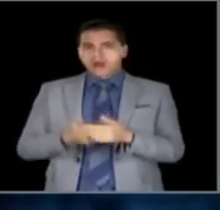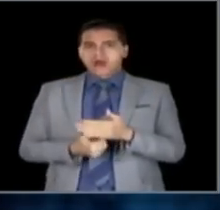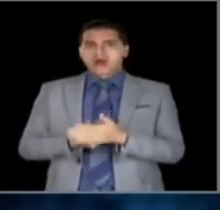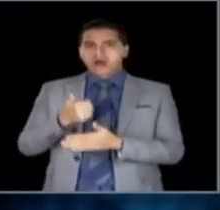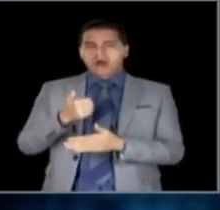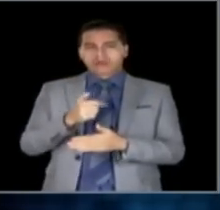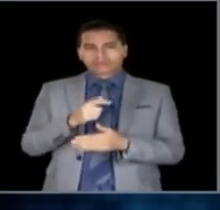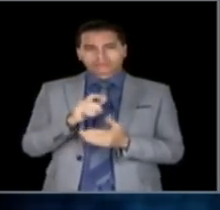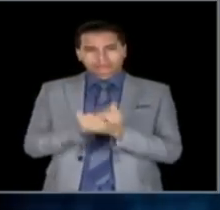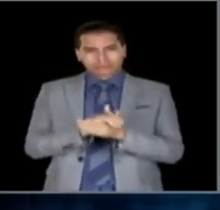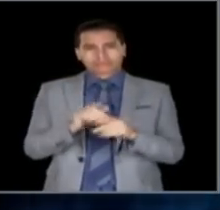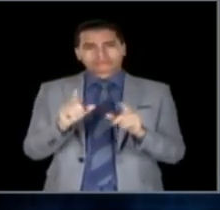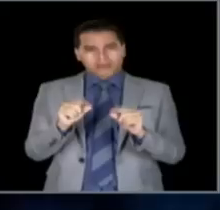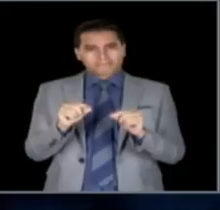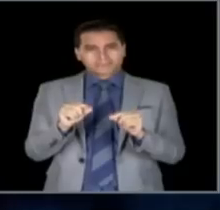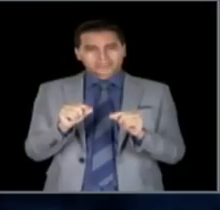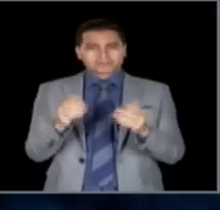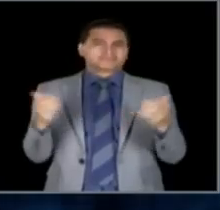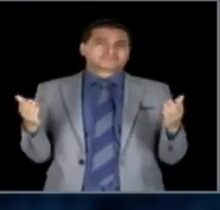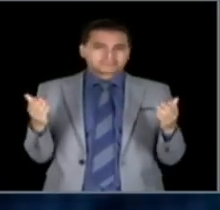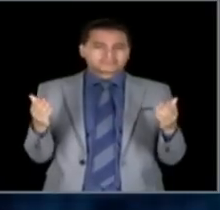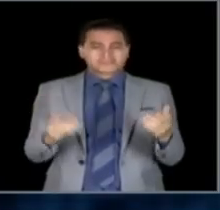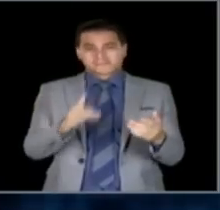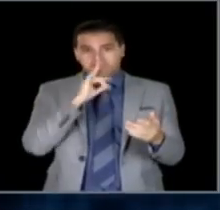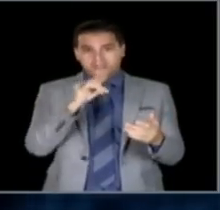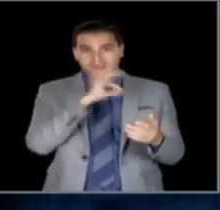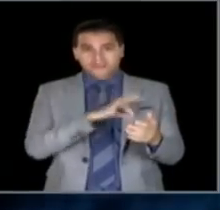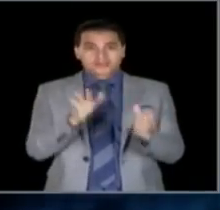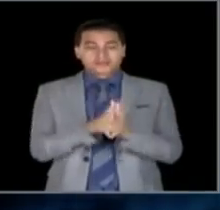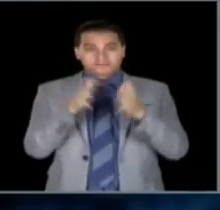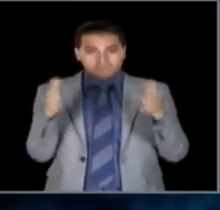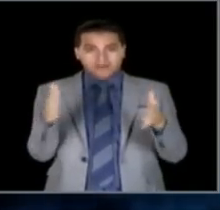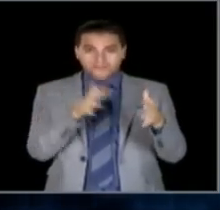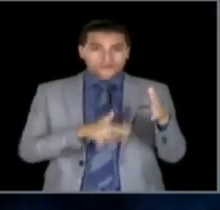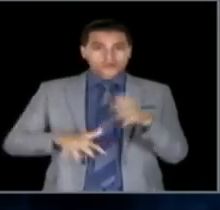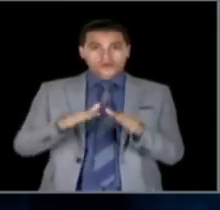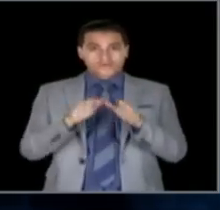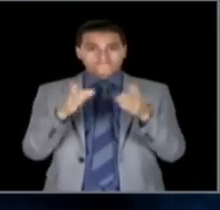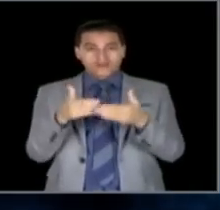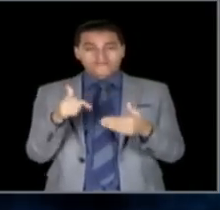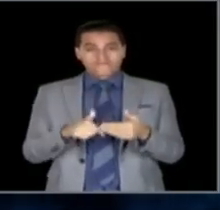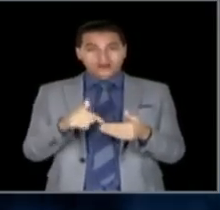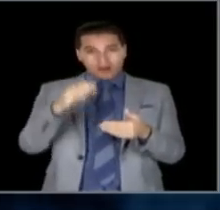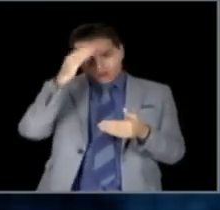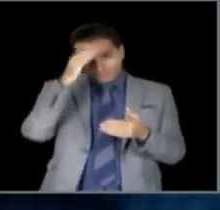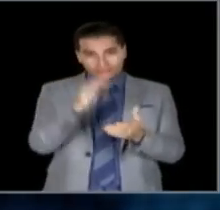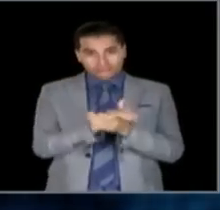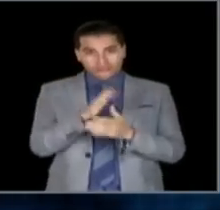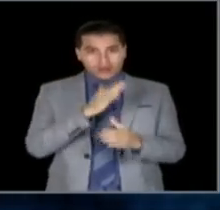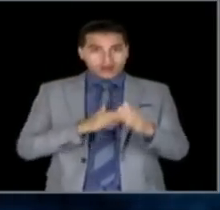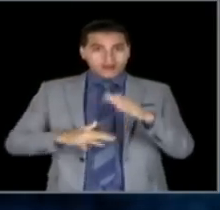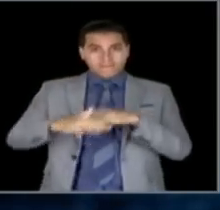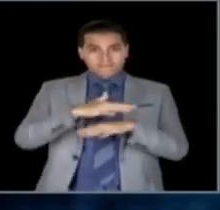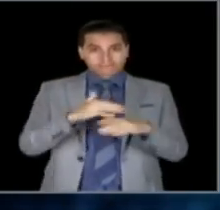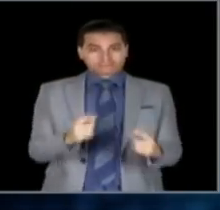هيحصل على لقب افضل لاعب؟ ومين هو الصاحب المثالي؟ أما المكسب الأكبر إن كل إجابة صحيحة